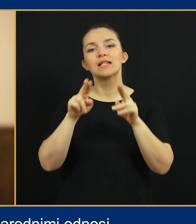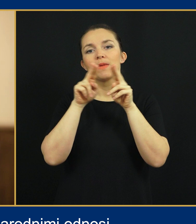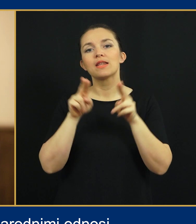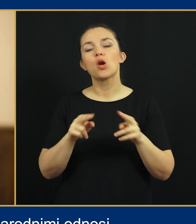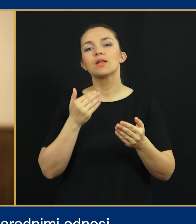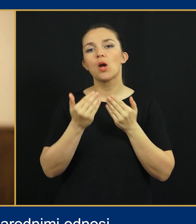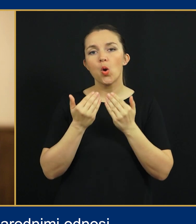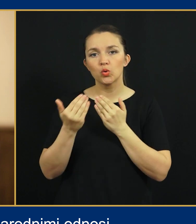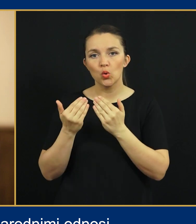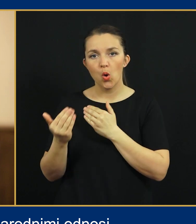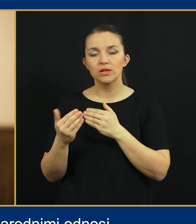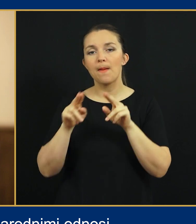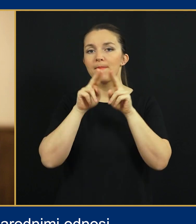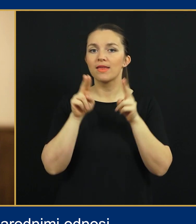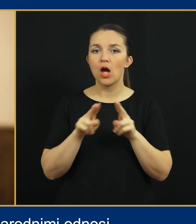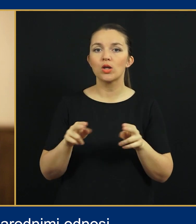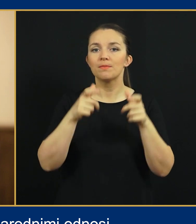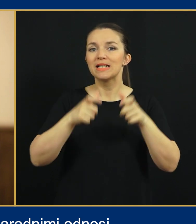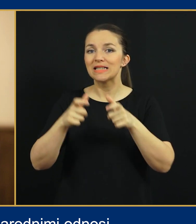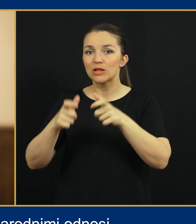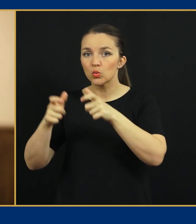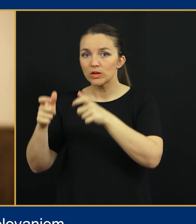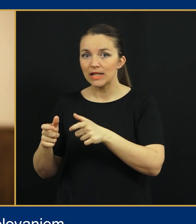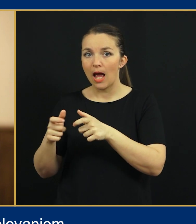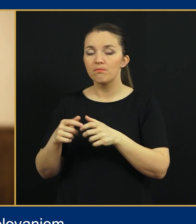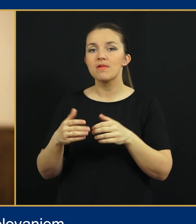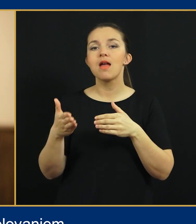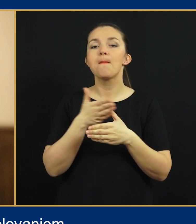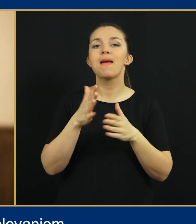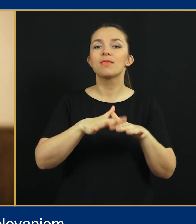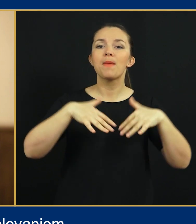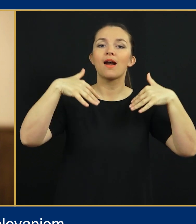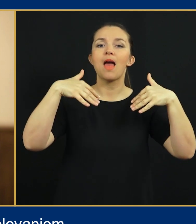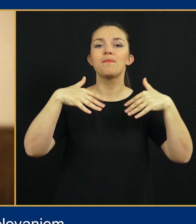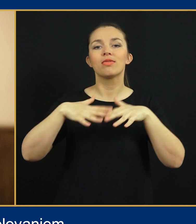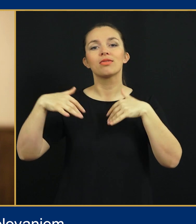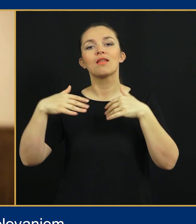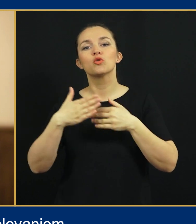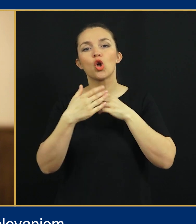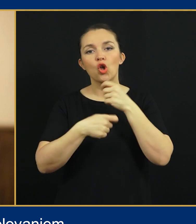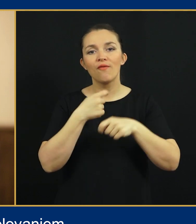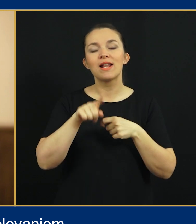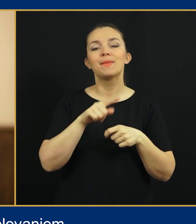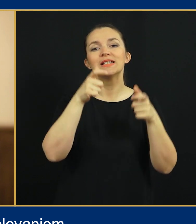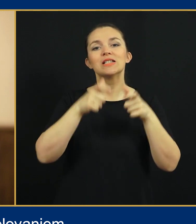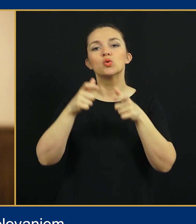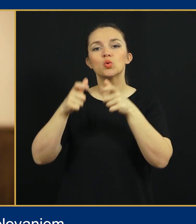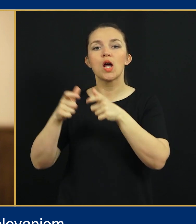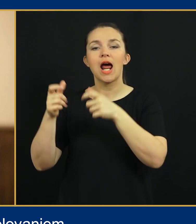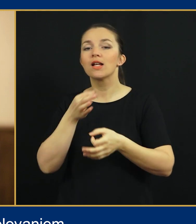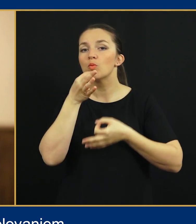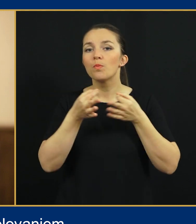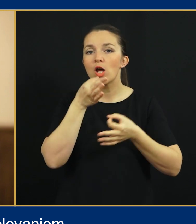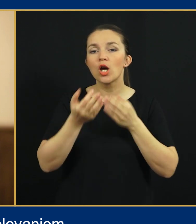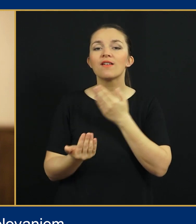mednarodnimi odnosi, mednarodnimi institucijami, medparlamentnim sodelovanjem in institucionalnimi